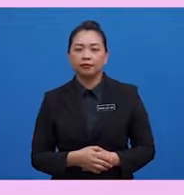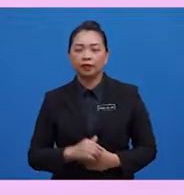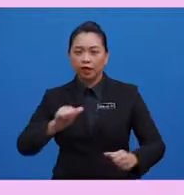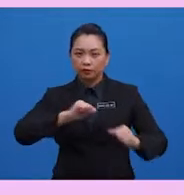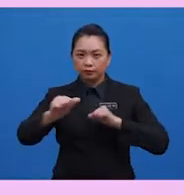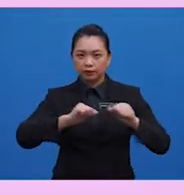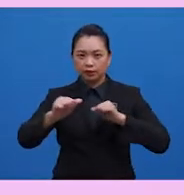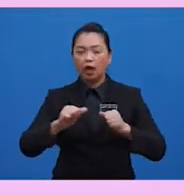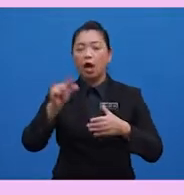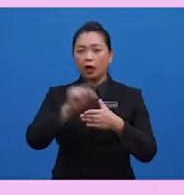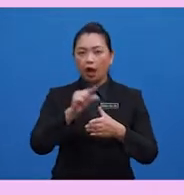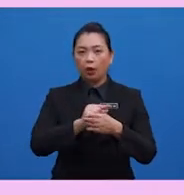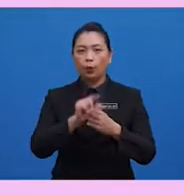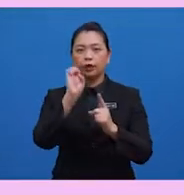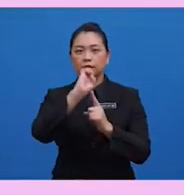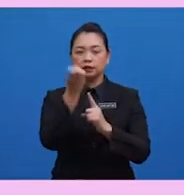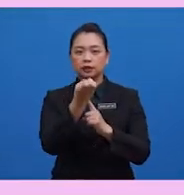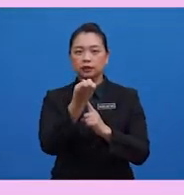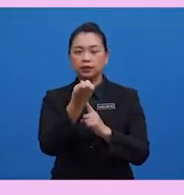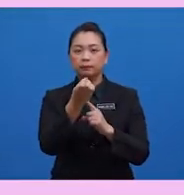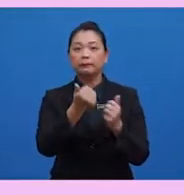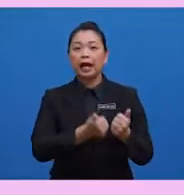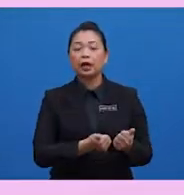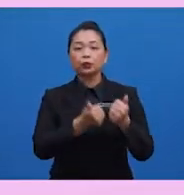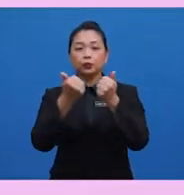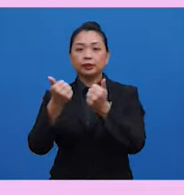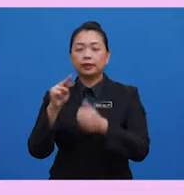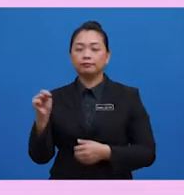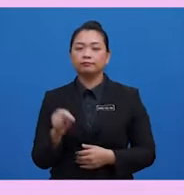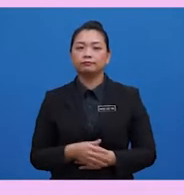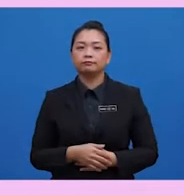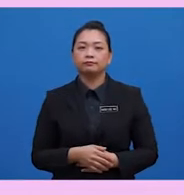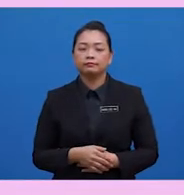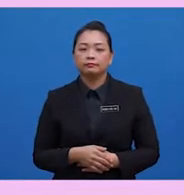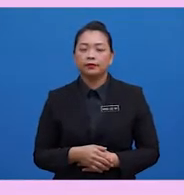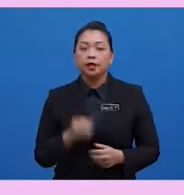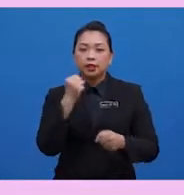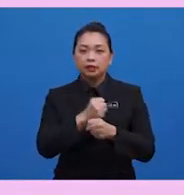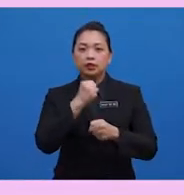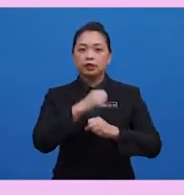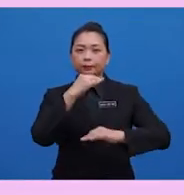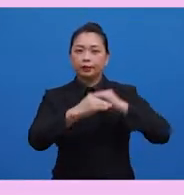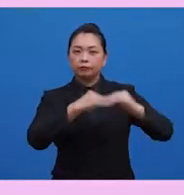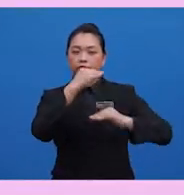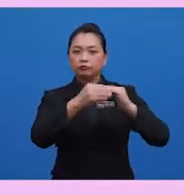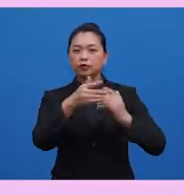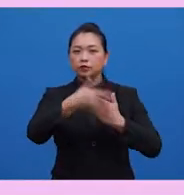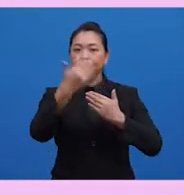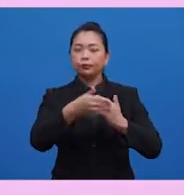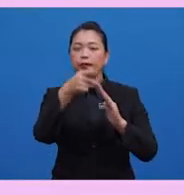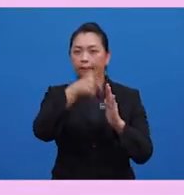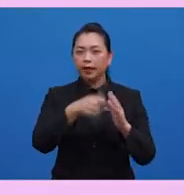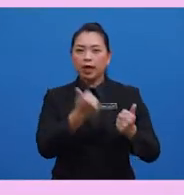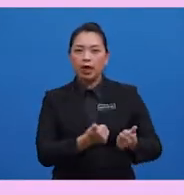Aktiviti yang mengganggu ekosistem ialah aktiviti pengangkutan. Kerja-kerja pembinaan kemudahan